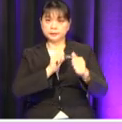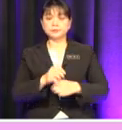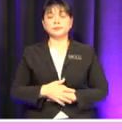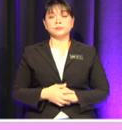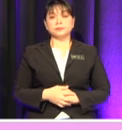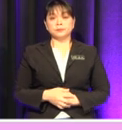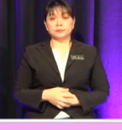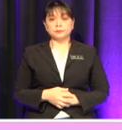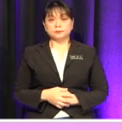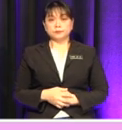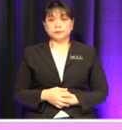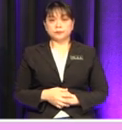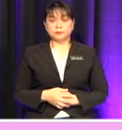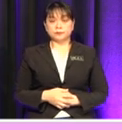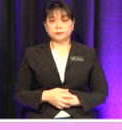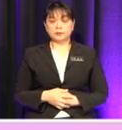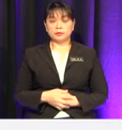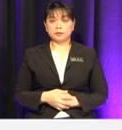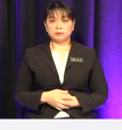kalau pada